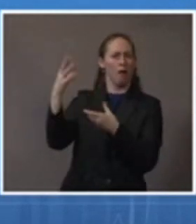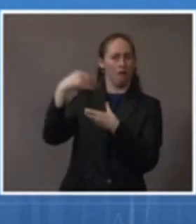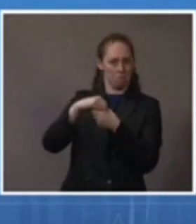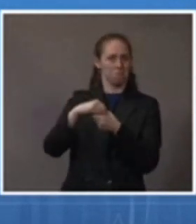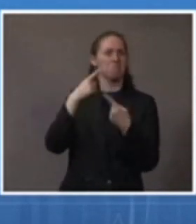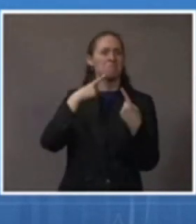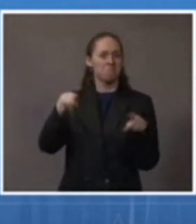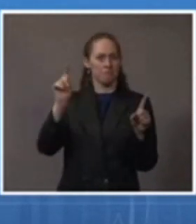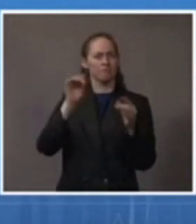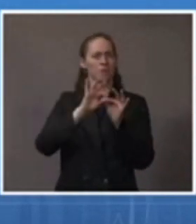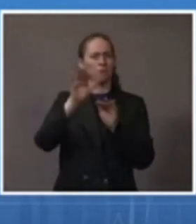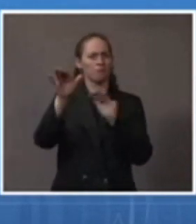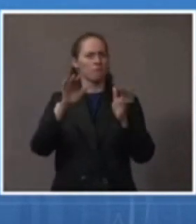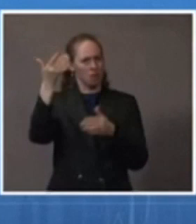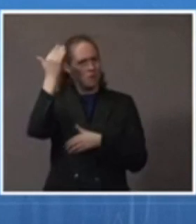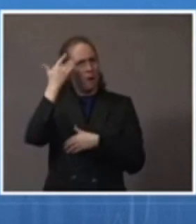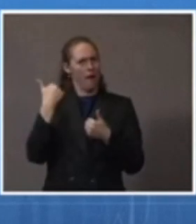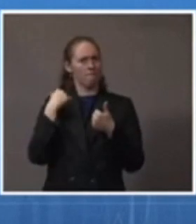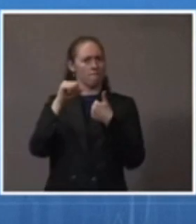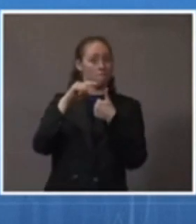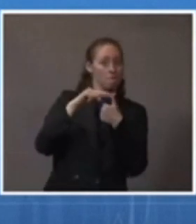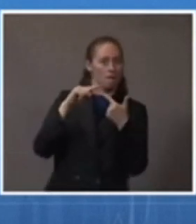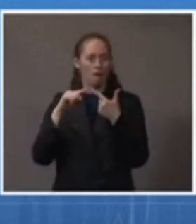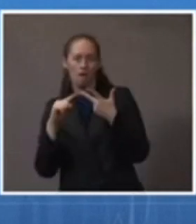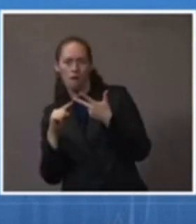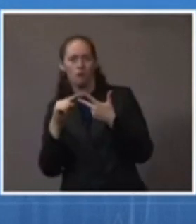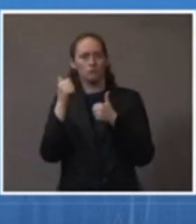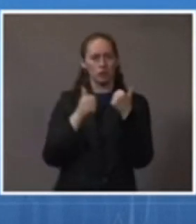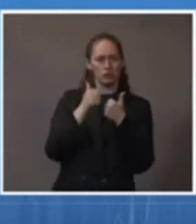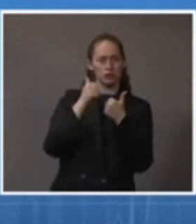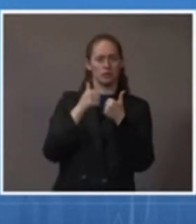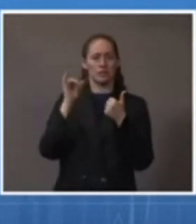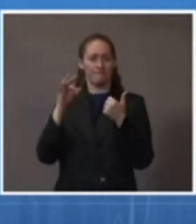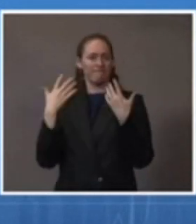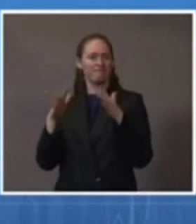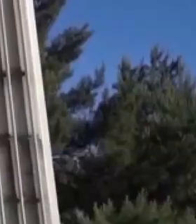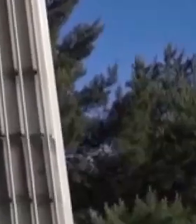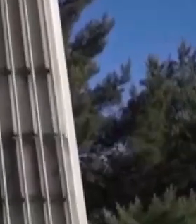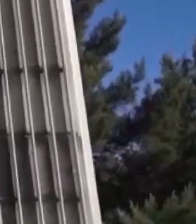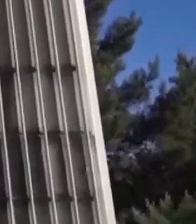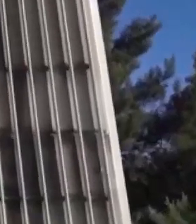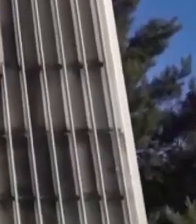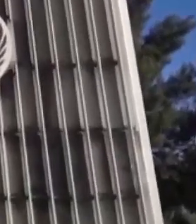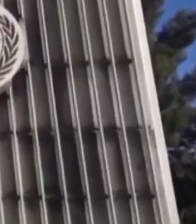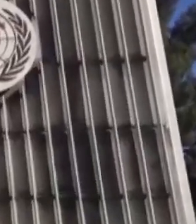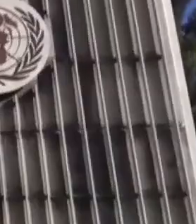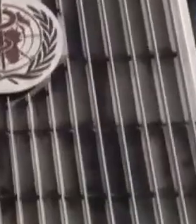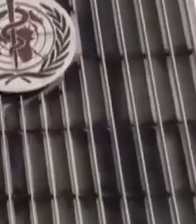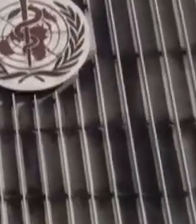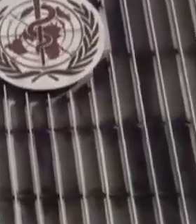hogy a vakcináink hatékonyak ellene, hát használjuk is, mondta a Fehérház járványügyi tanácsadója. A